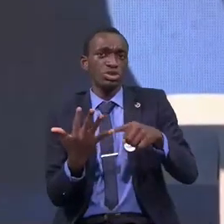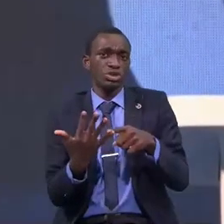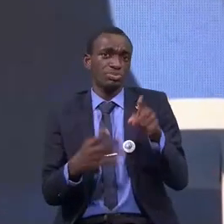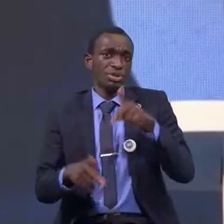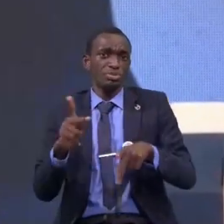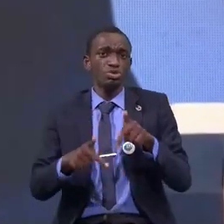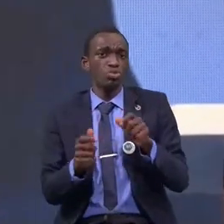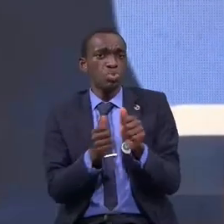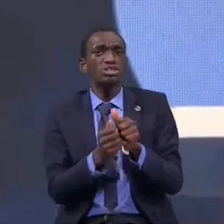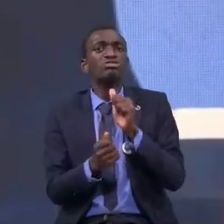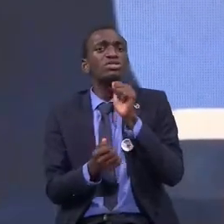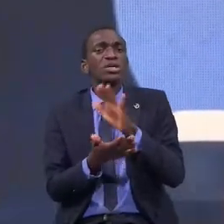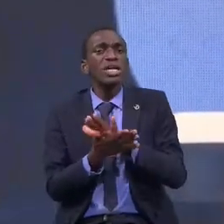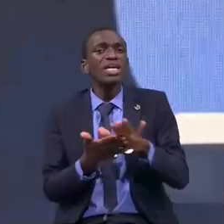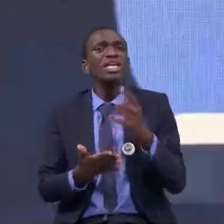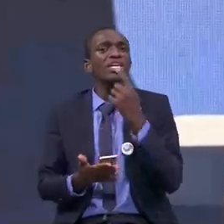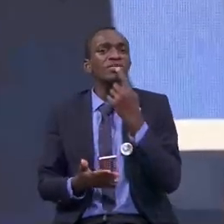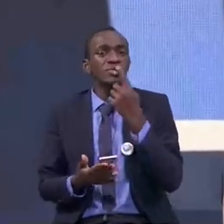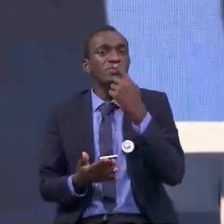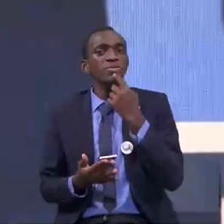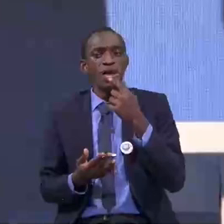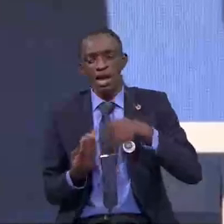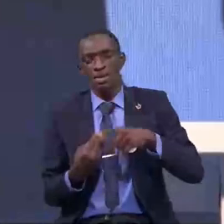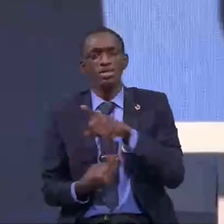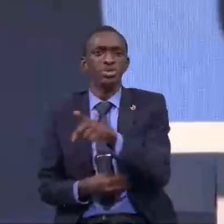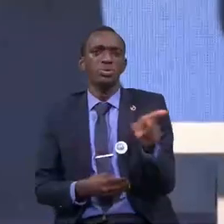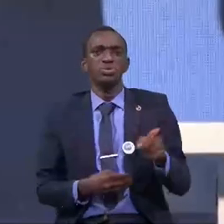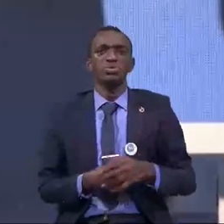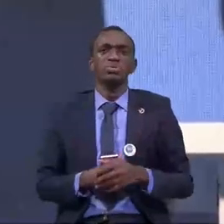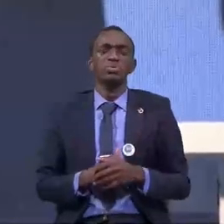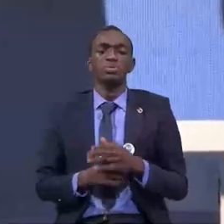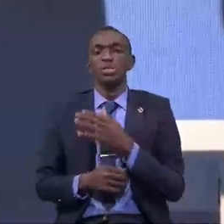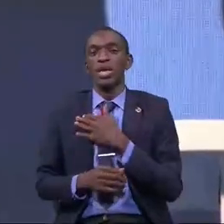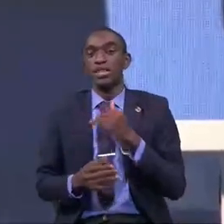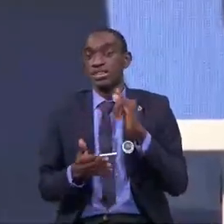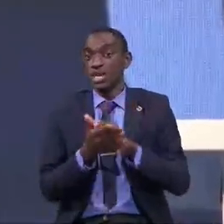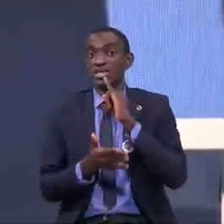La puissance pour corriger ceux dont les lèvres sont impures autour de toi.